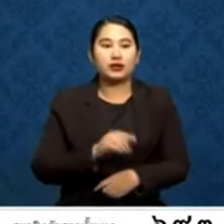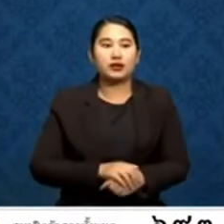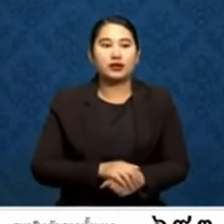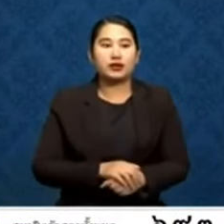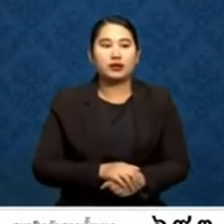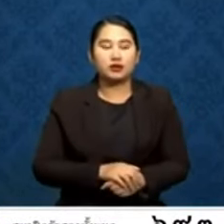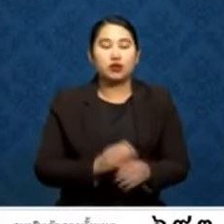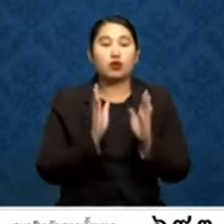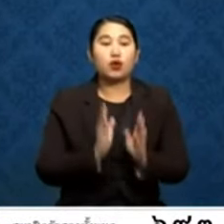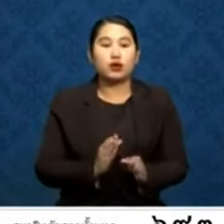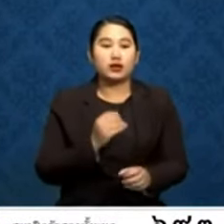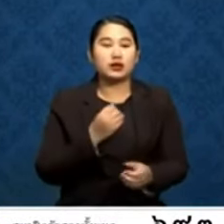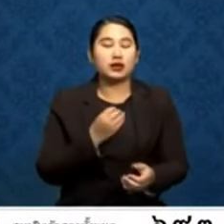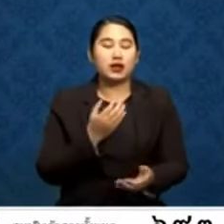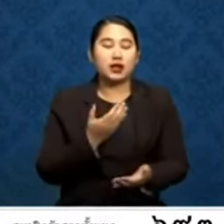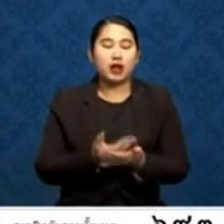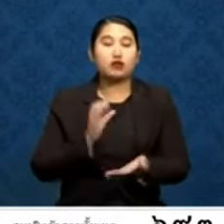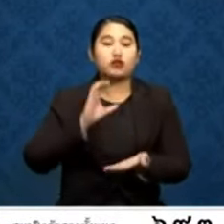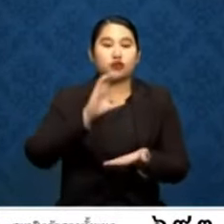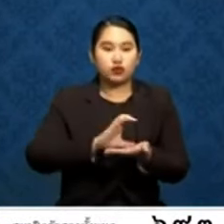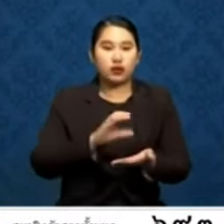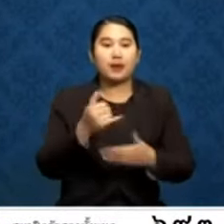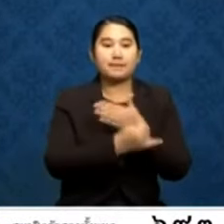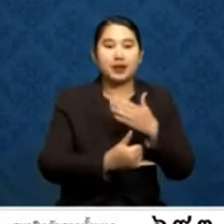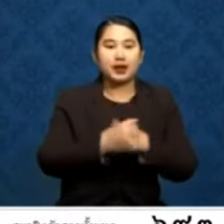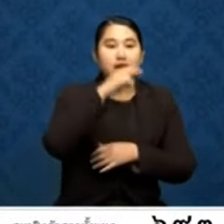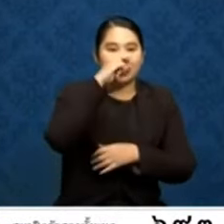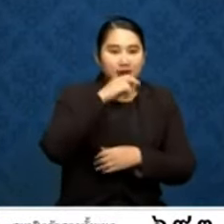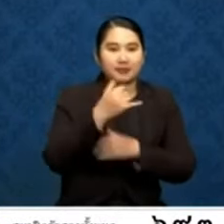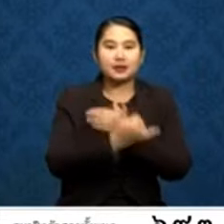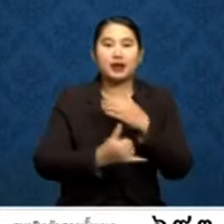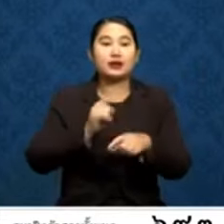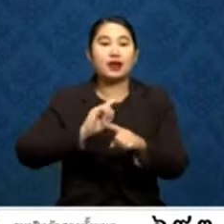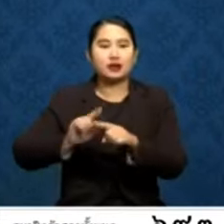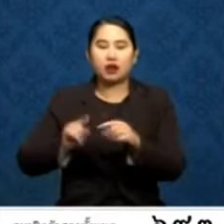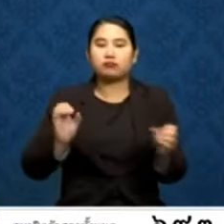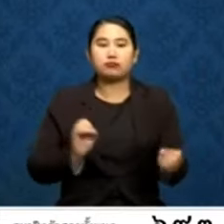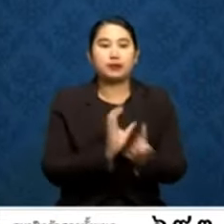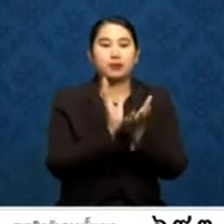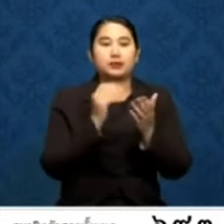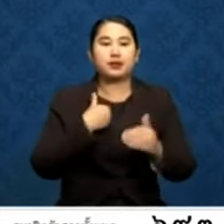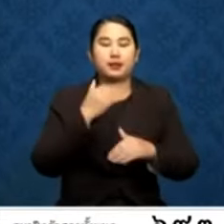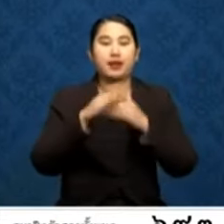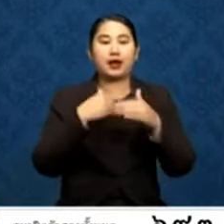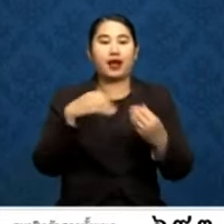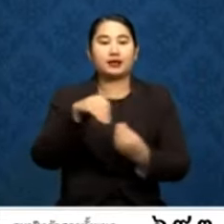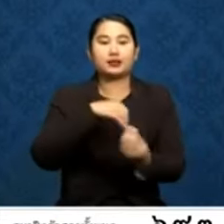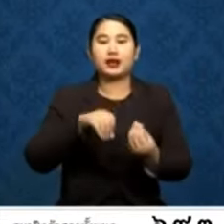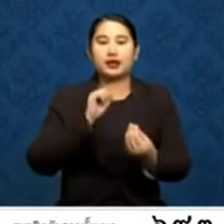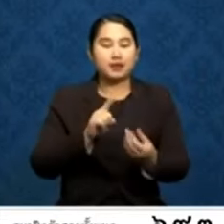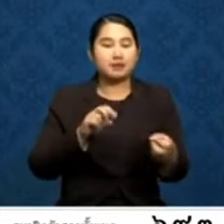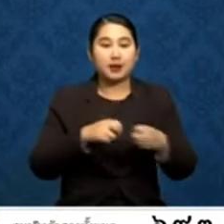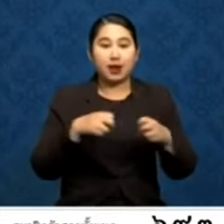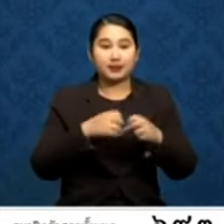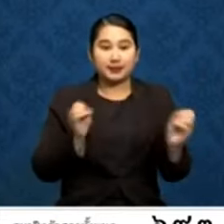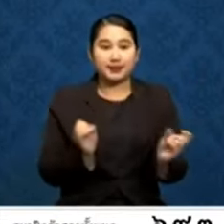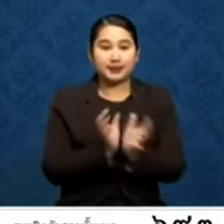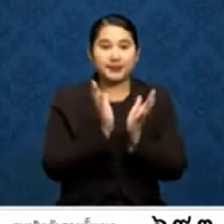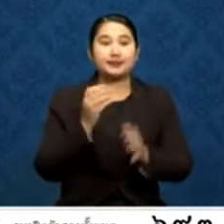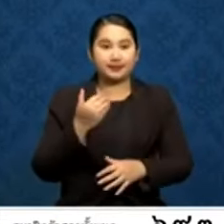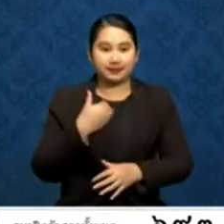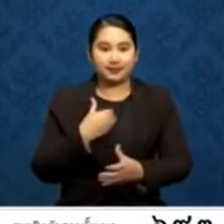ของนักลงทุนทั้งในประเทศและต่างประเทศกระทบต่อการเติบโตทางเศรษฐกิจอย่างต่อเนื่อง